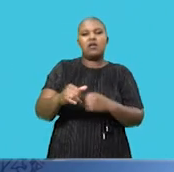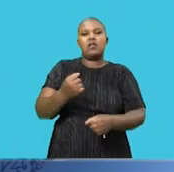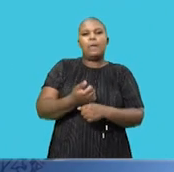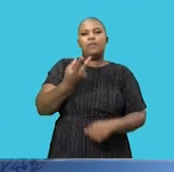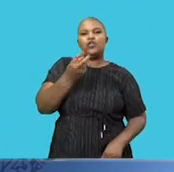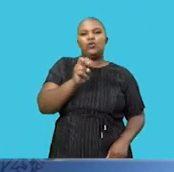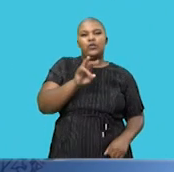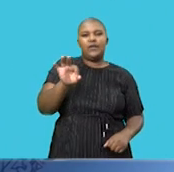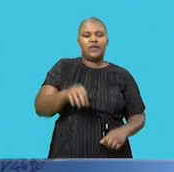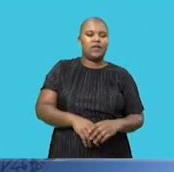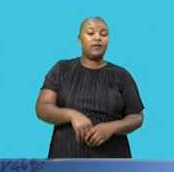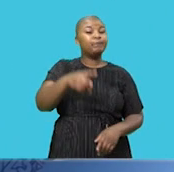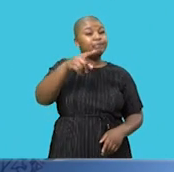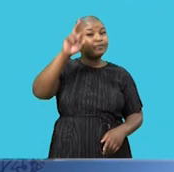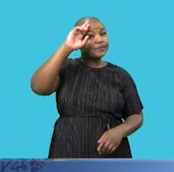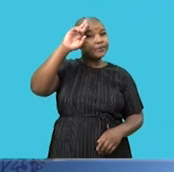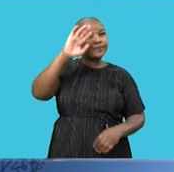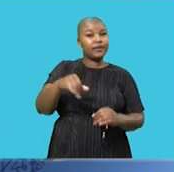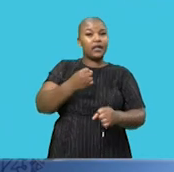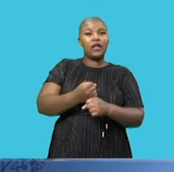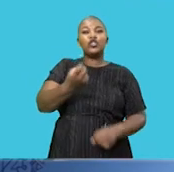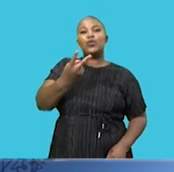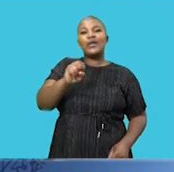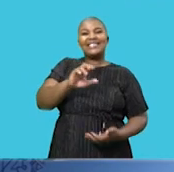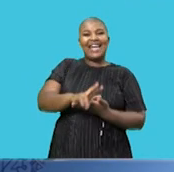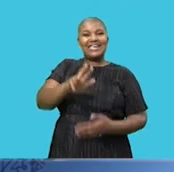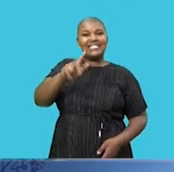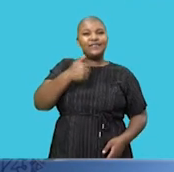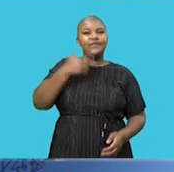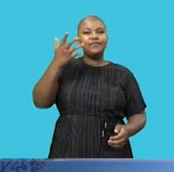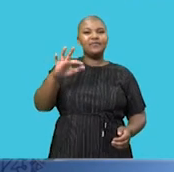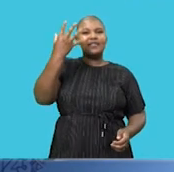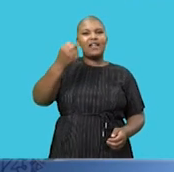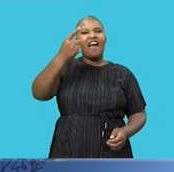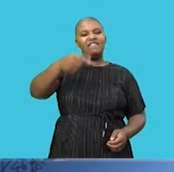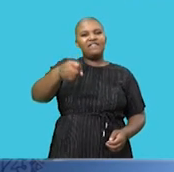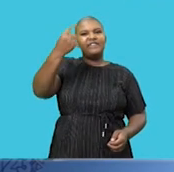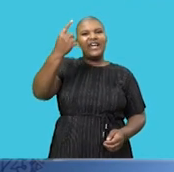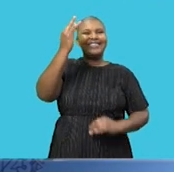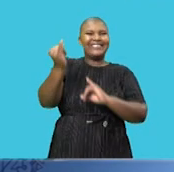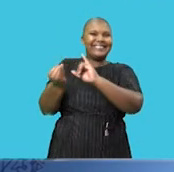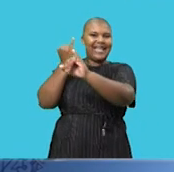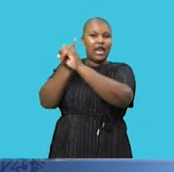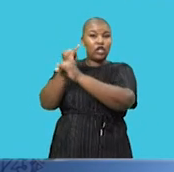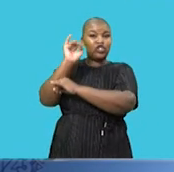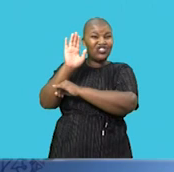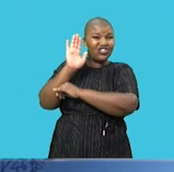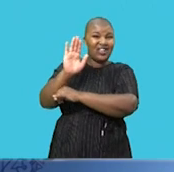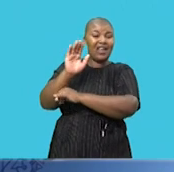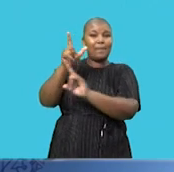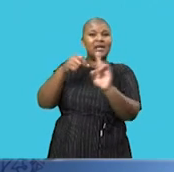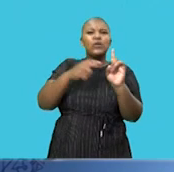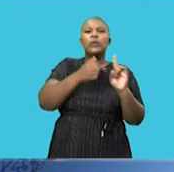2023. You'll remember that in 2018, we had the first time the international artist in the name